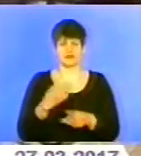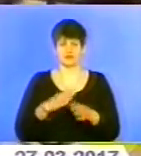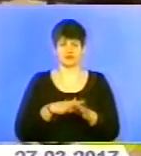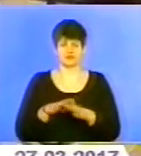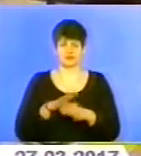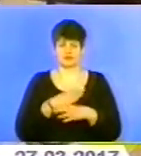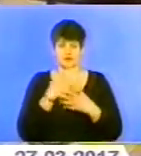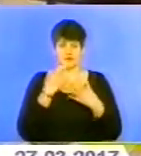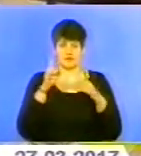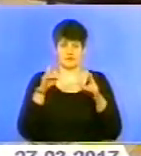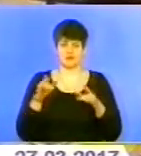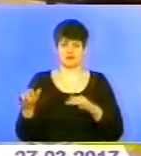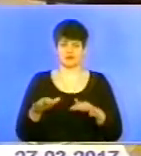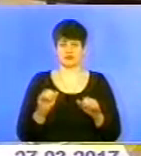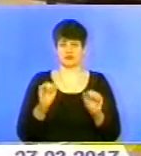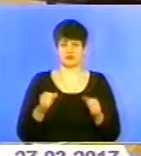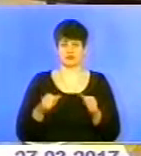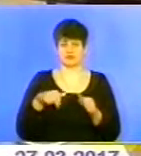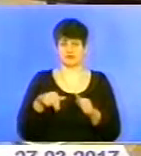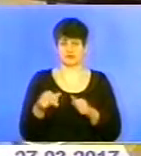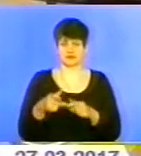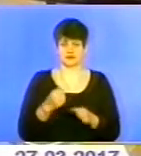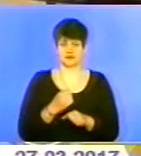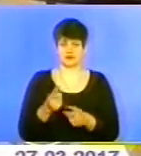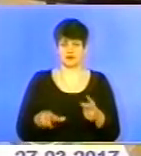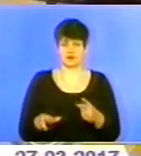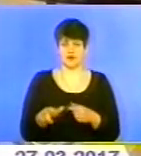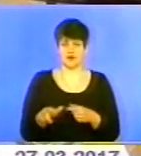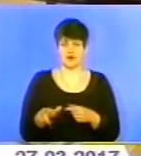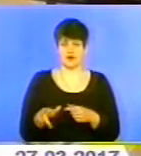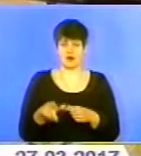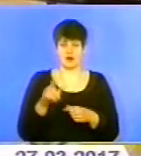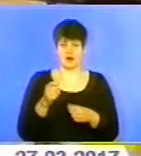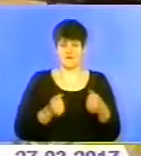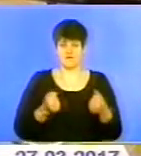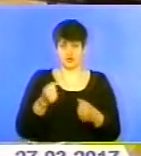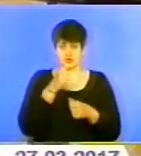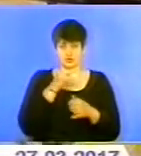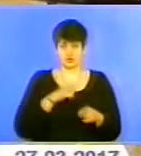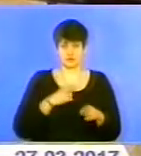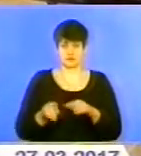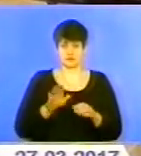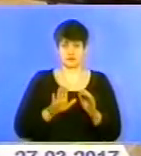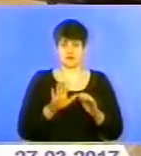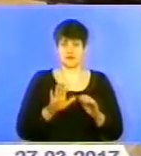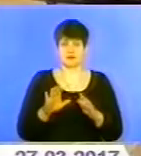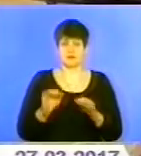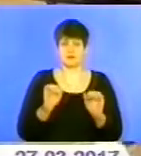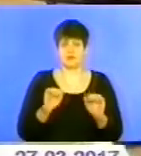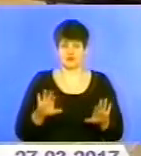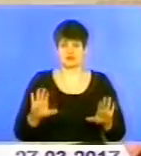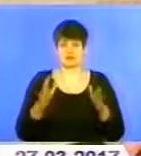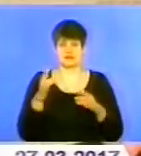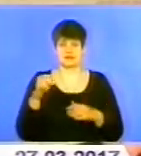вони можуть коли-небудь вибігти на дорогу. Але водій може не зреагувати і трапитися, як я казала, якась